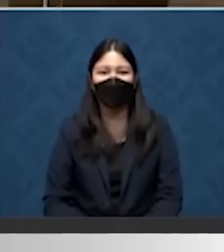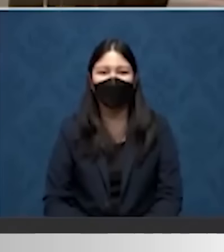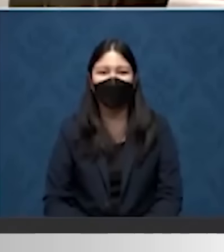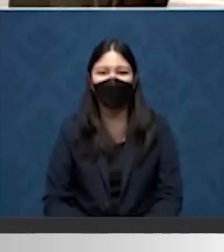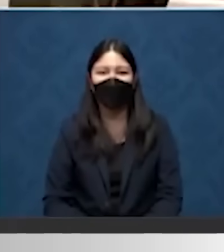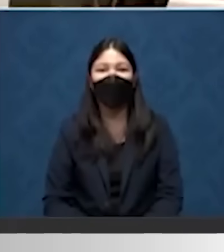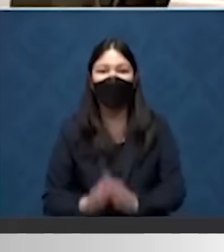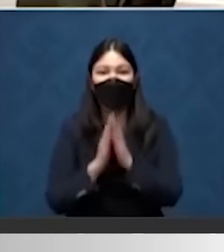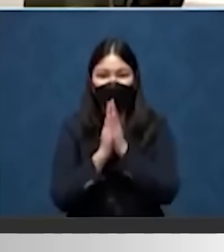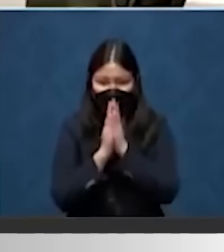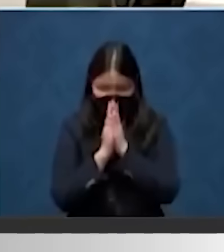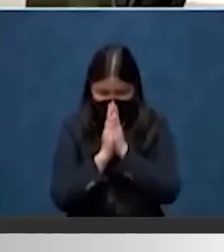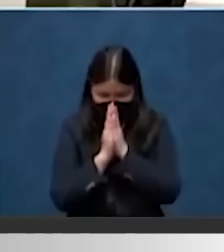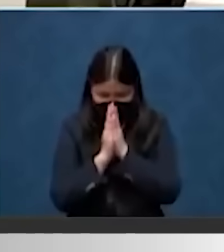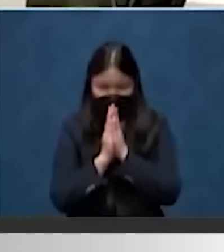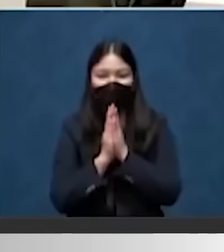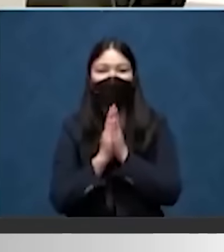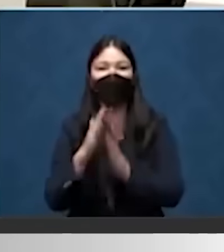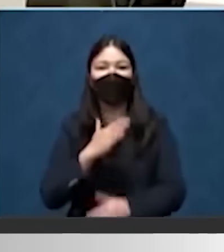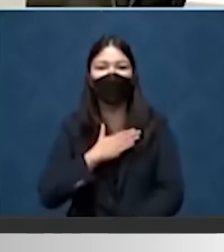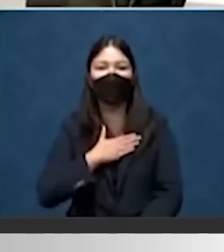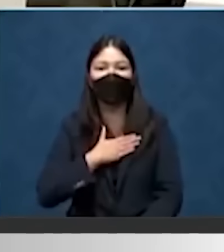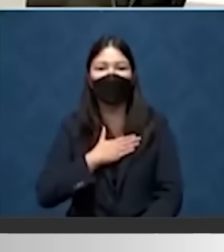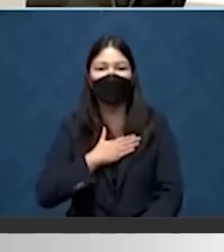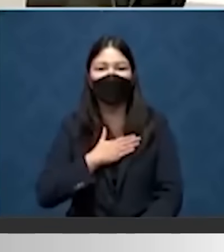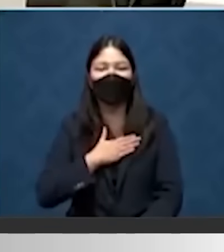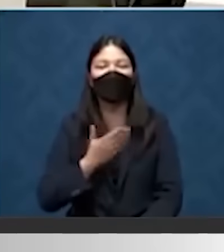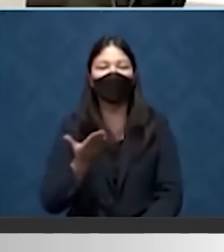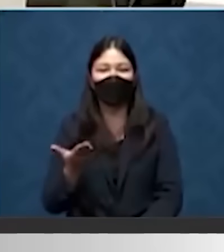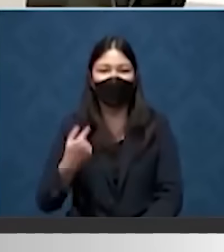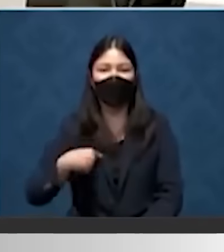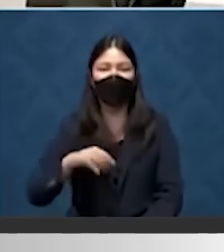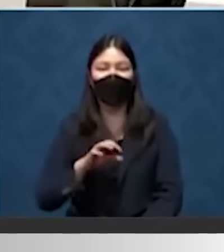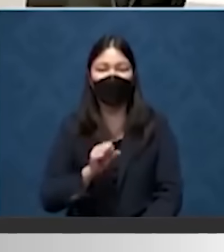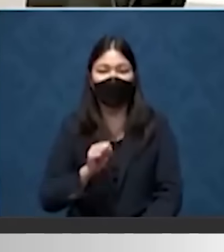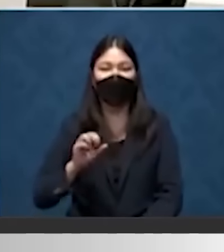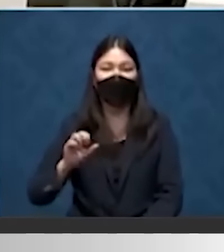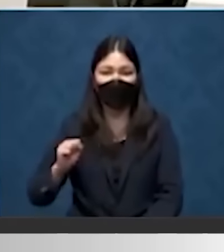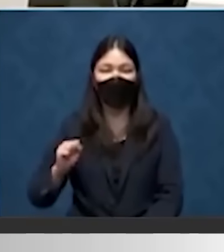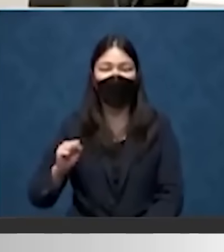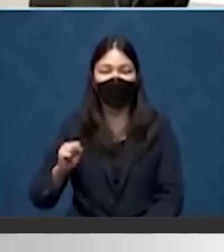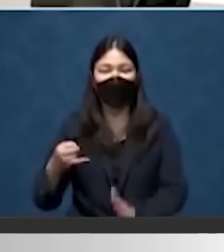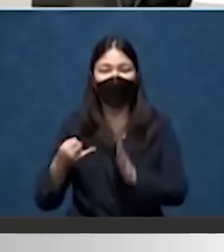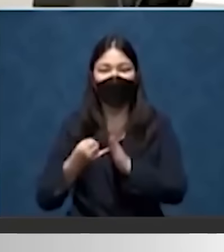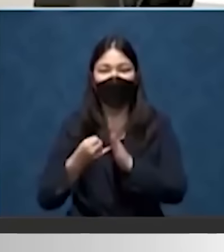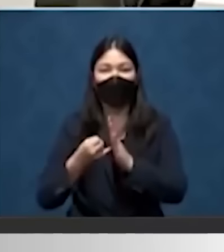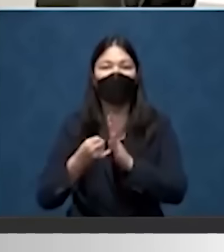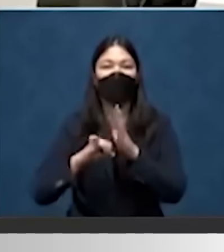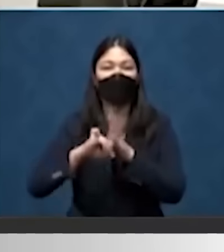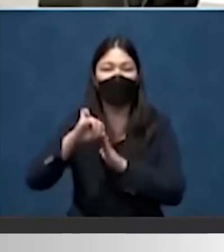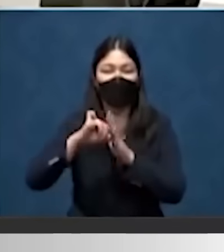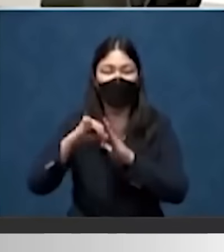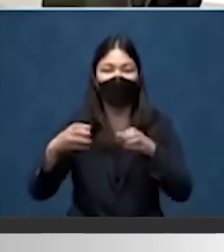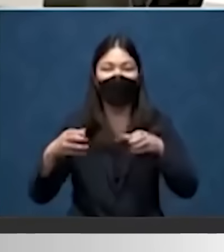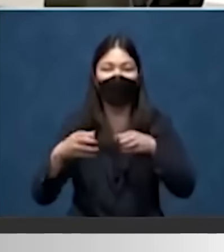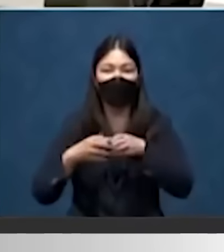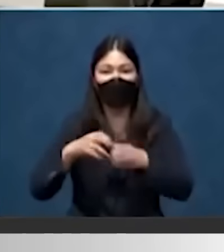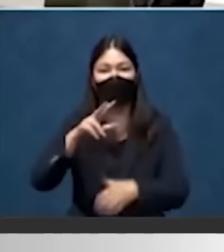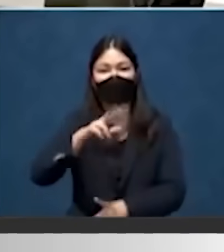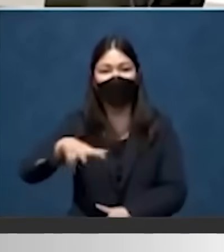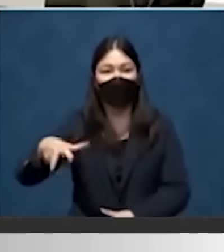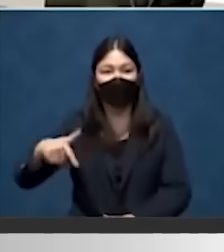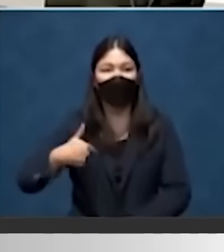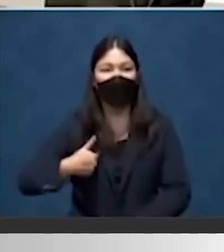เรียนท่านประธานสภาดิฉันทัศนีบุรณุปกรณ์สมาชิกสภาผู้แทนราษฎรจังหวัดเชียงใหม่พรรคเพื่อไทยวันนี้ฉันขอ